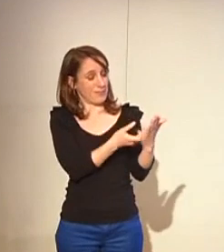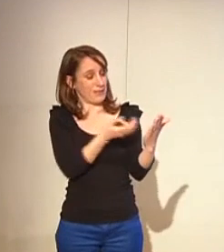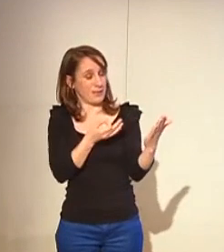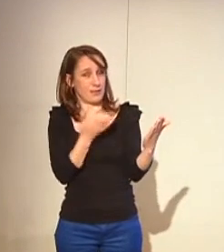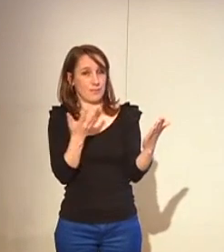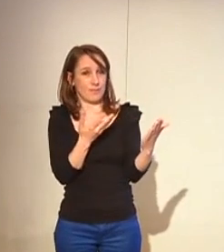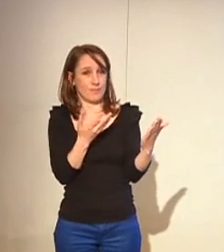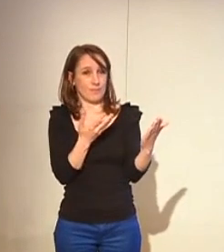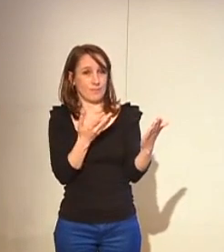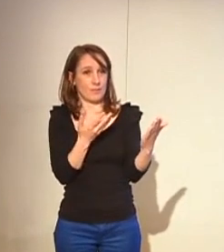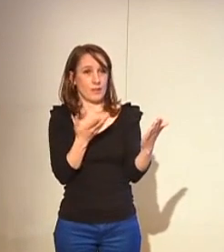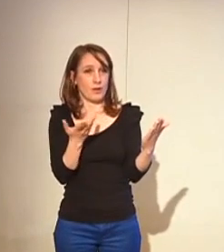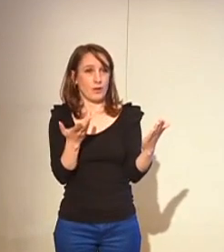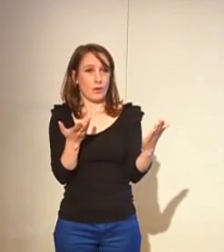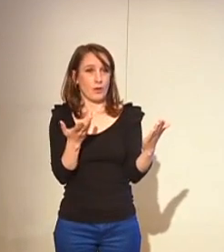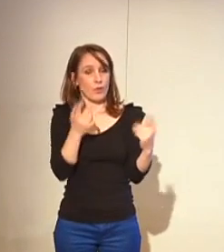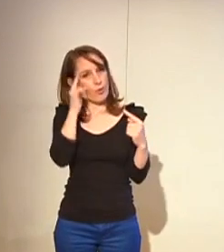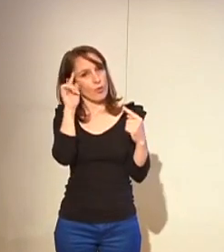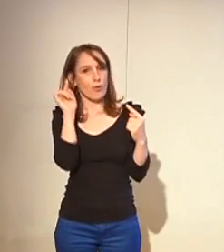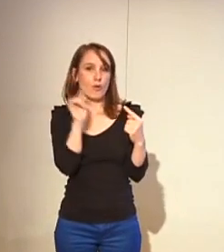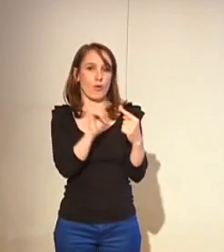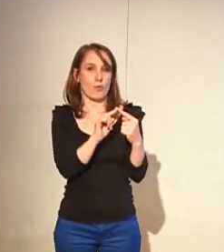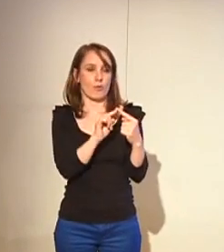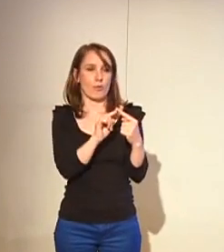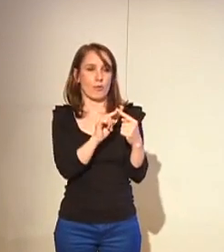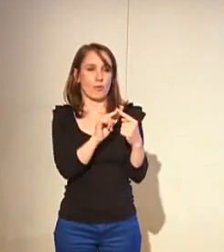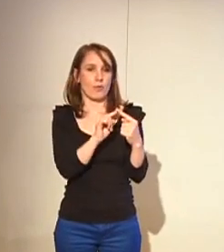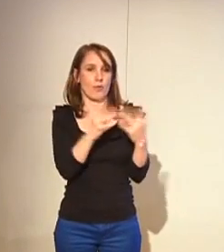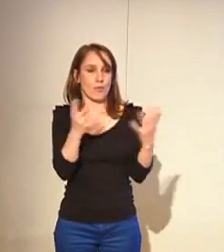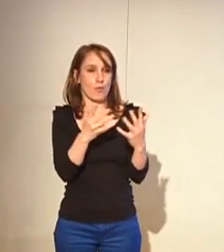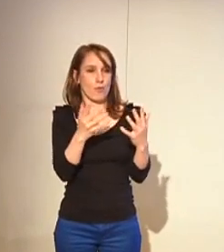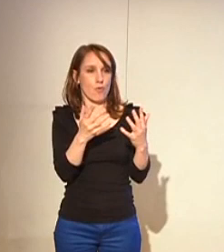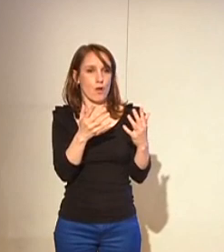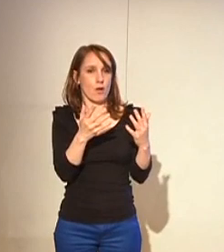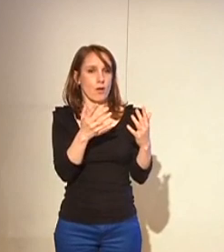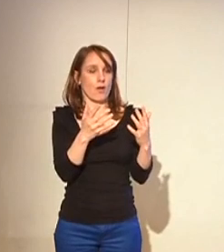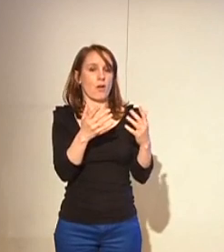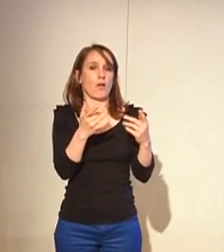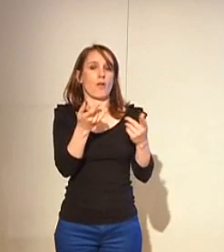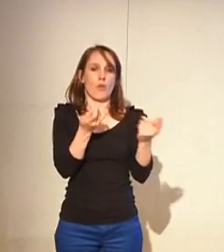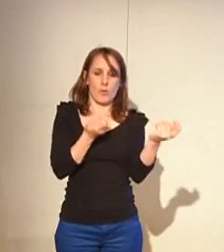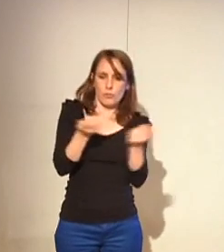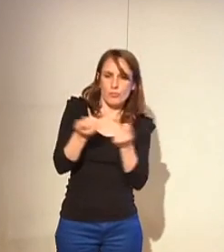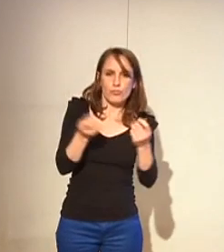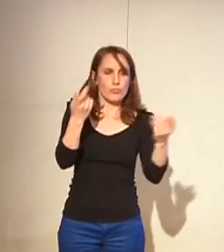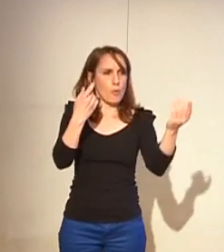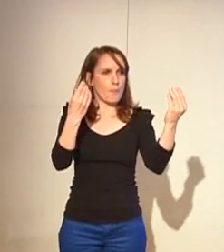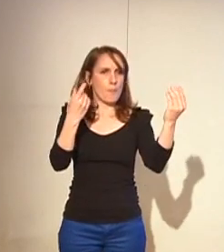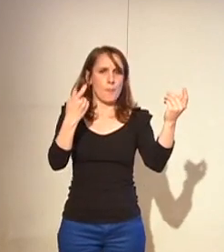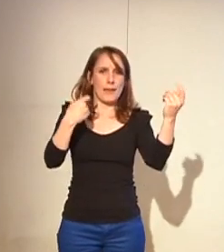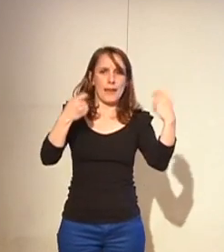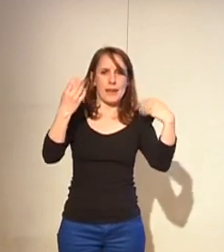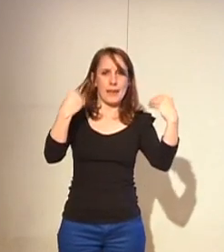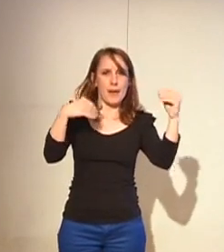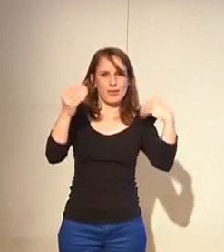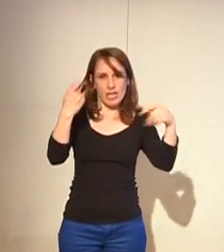relève qui évoque la la question de la préparation de la passation l'exécution et le règlement des marchés et ainsi que